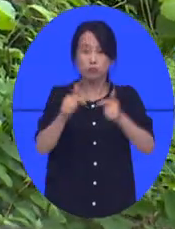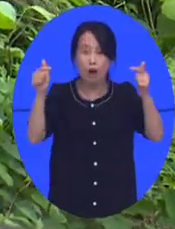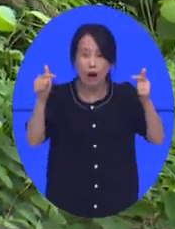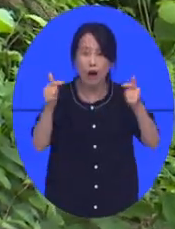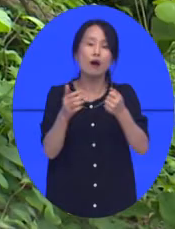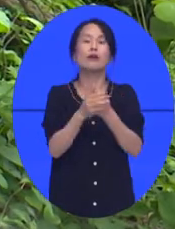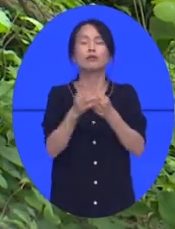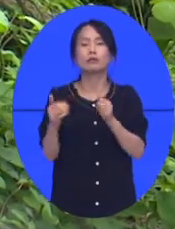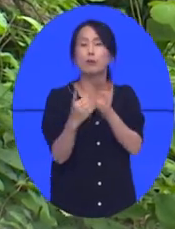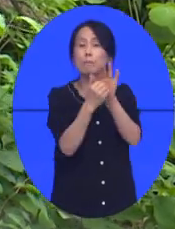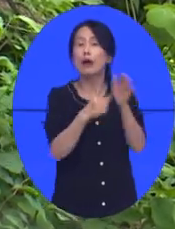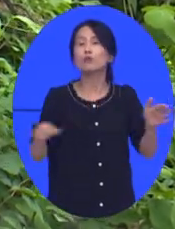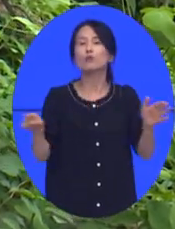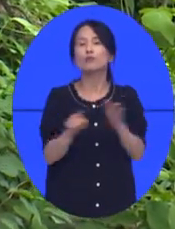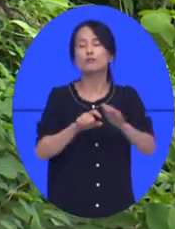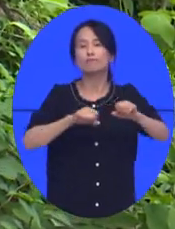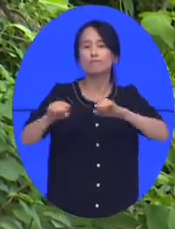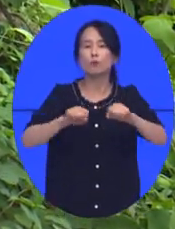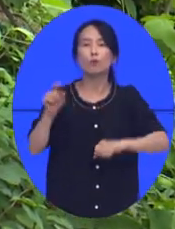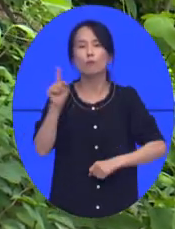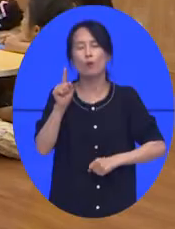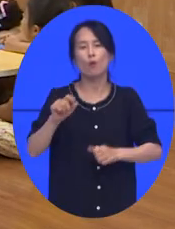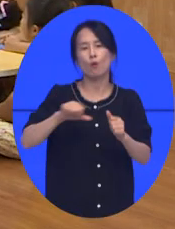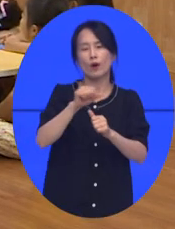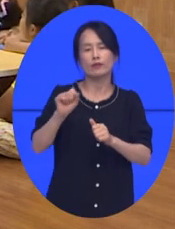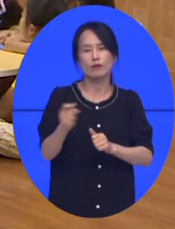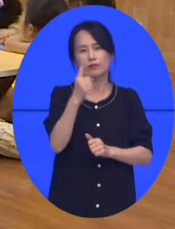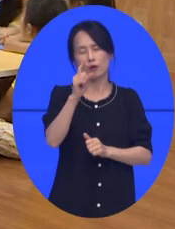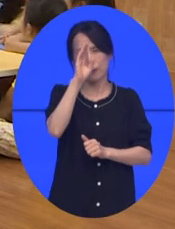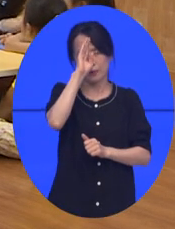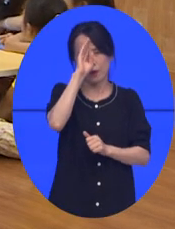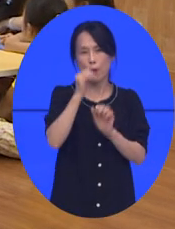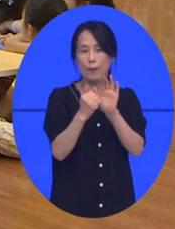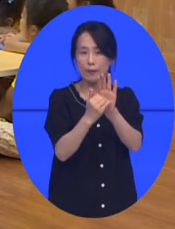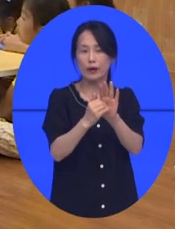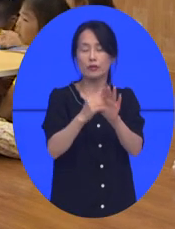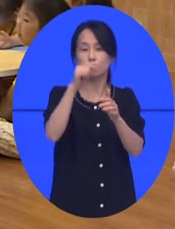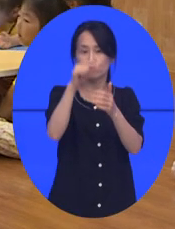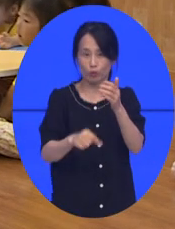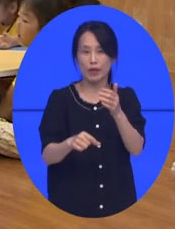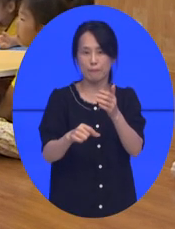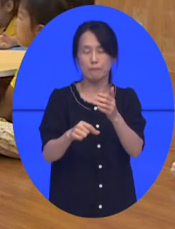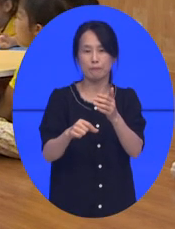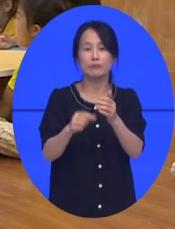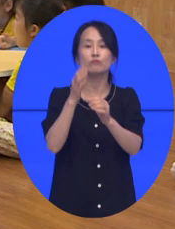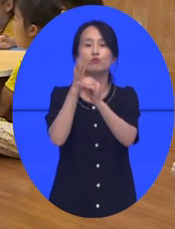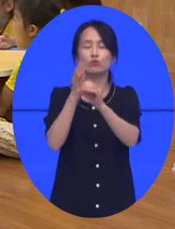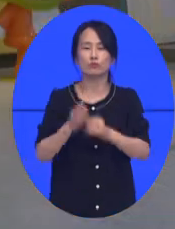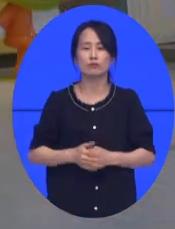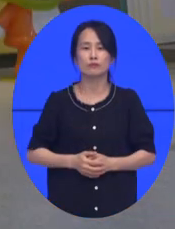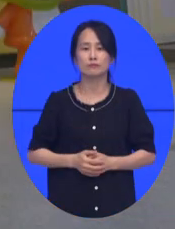환경성 질환에 대응하기 위해 시행하는 환경성 질환 예방관리 교육 프로그램의 일환입니다.